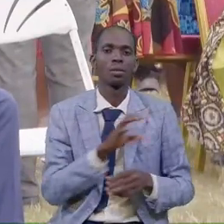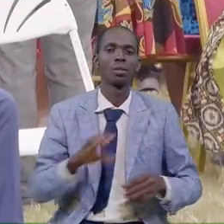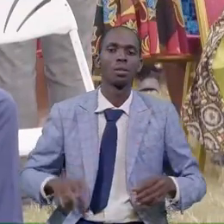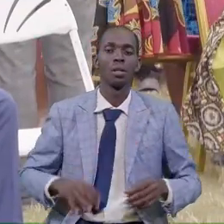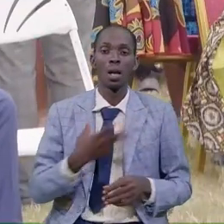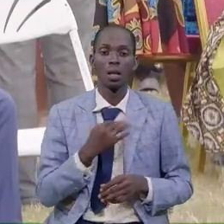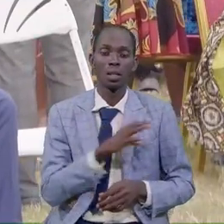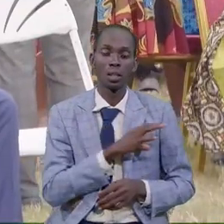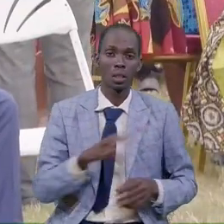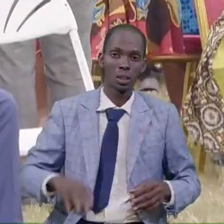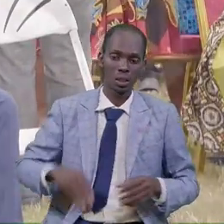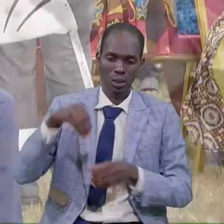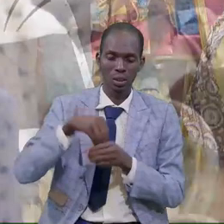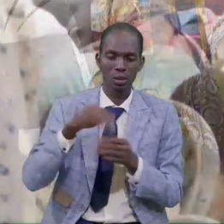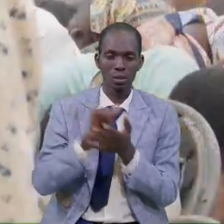et Christ en lui,